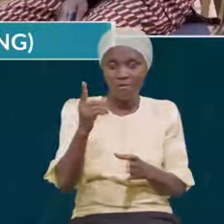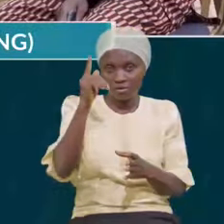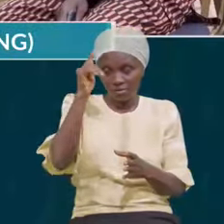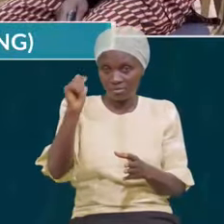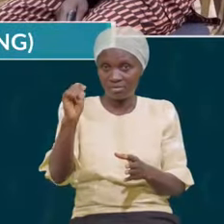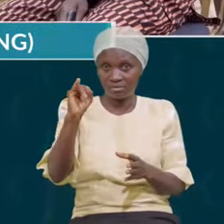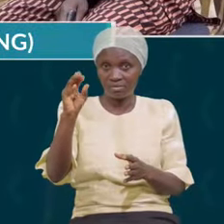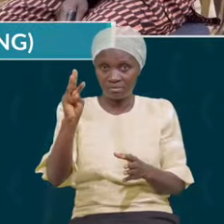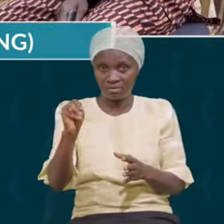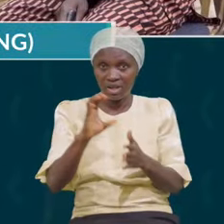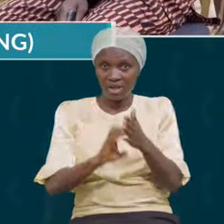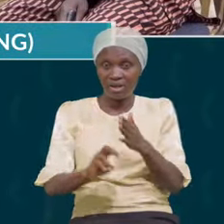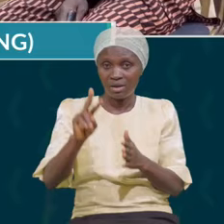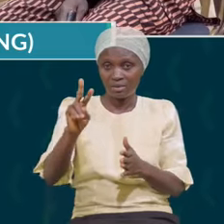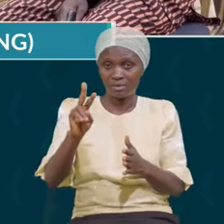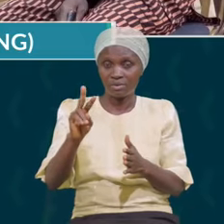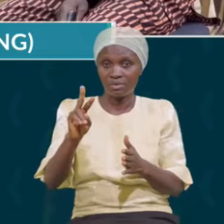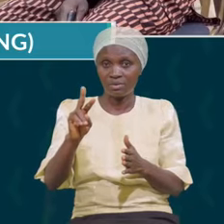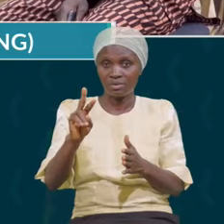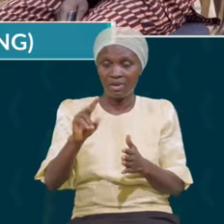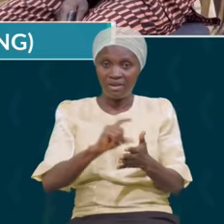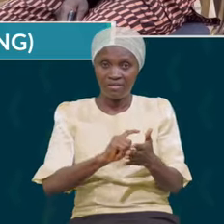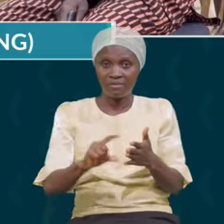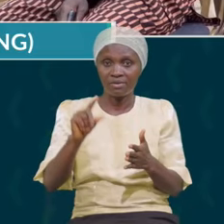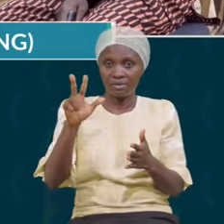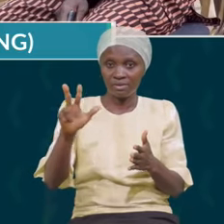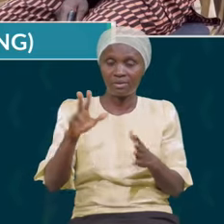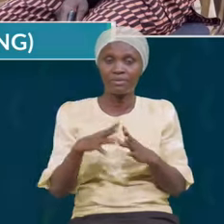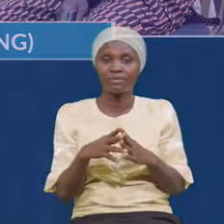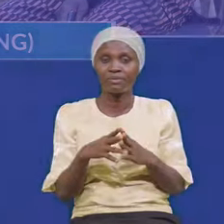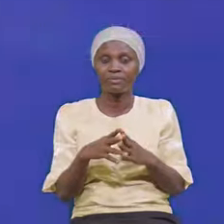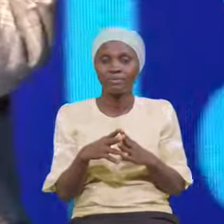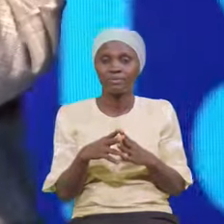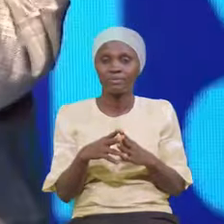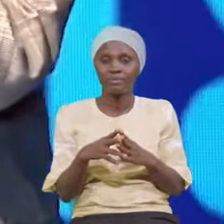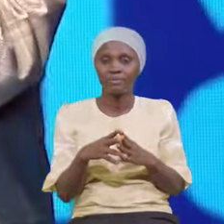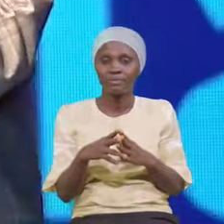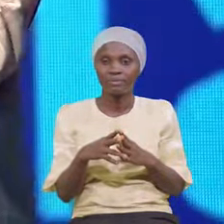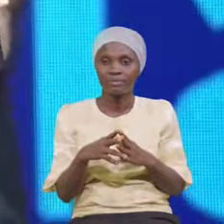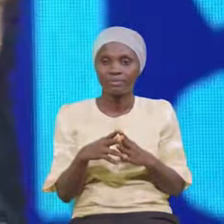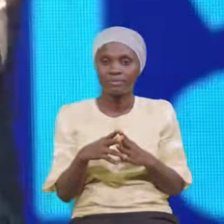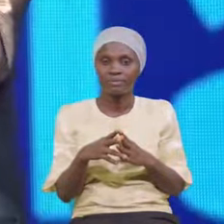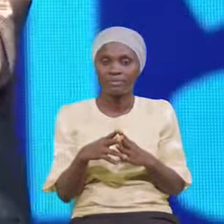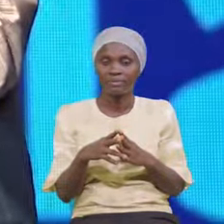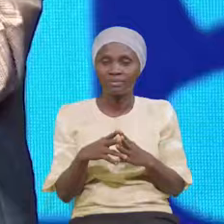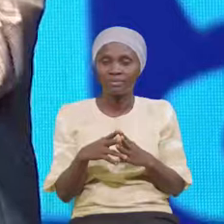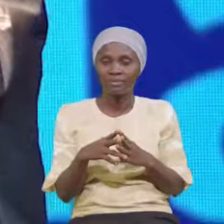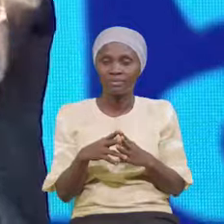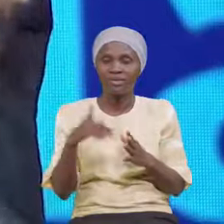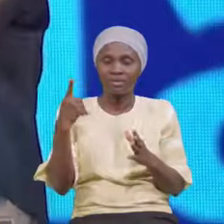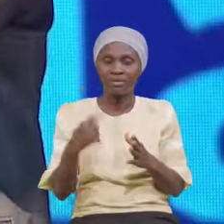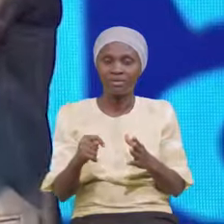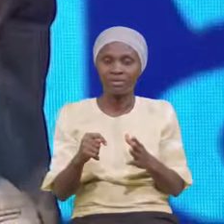తిమోతి పత్రిక 2వ అధ్యాయం. I'm reading there from verse 3, మొదటి తిమోతి పత్రిక 2వ అధ్యాయం 3వ వచనం. Mediator between